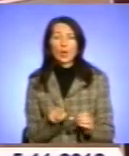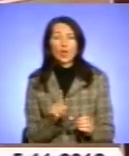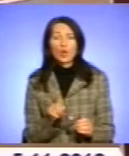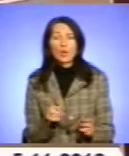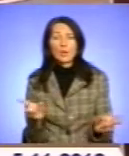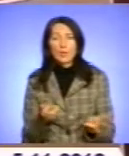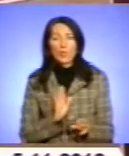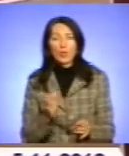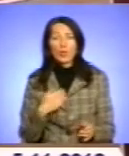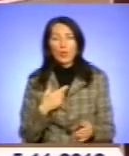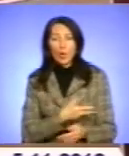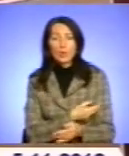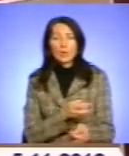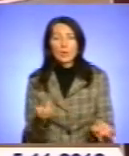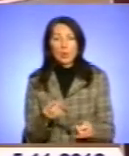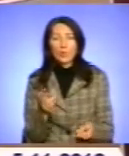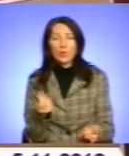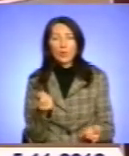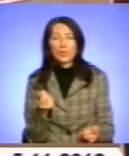треба було мені колотись, на це мені треба було кошти.